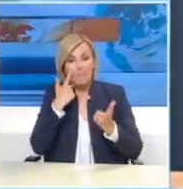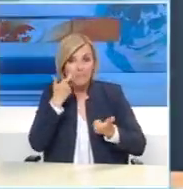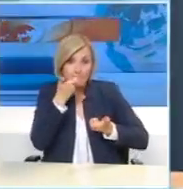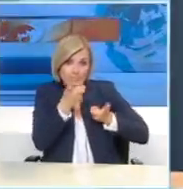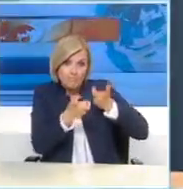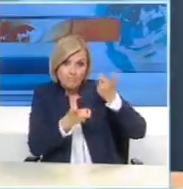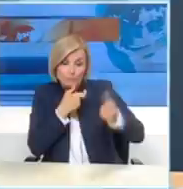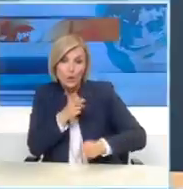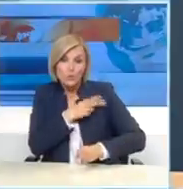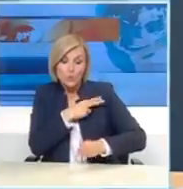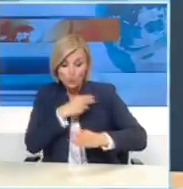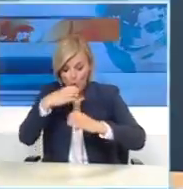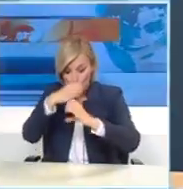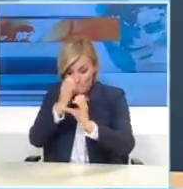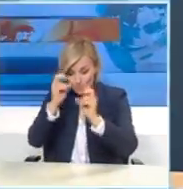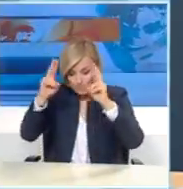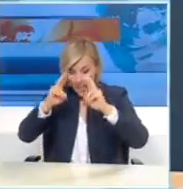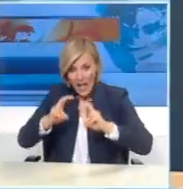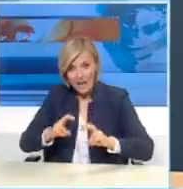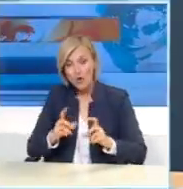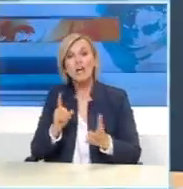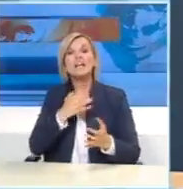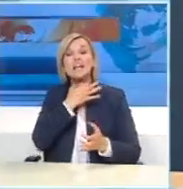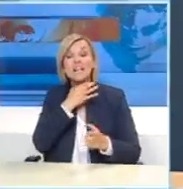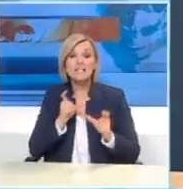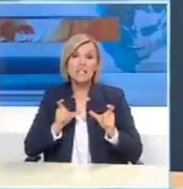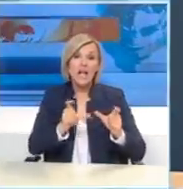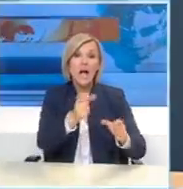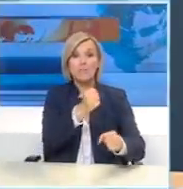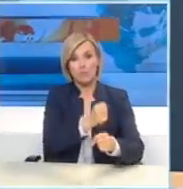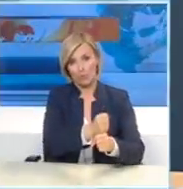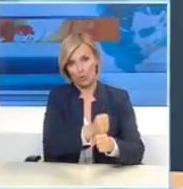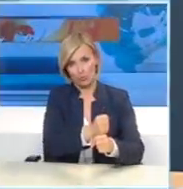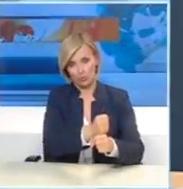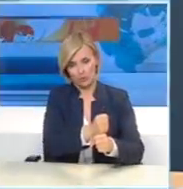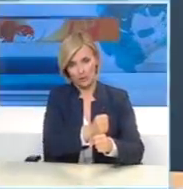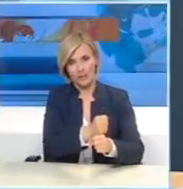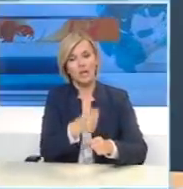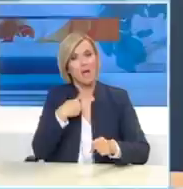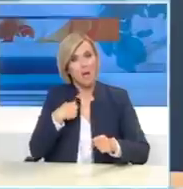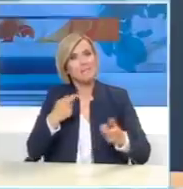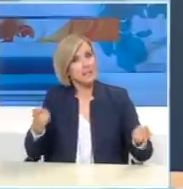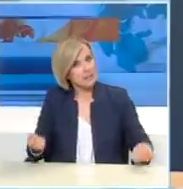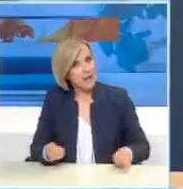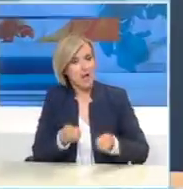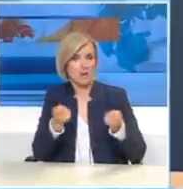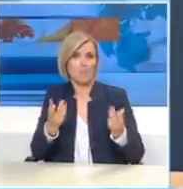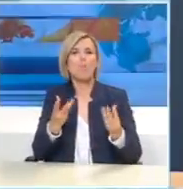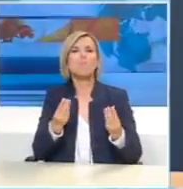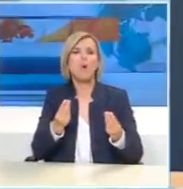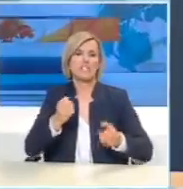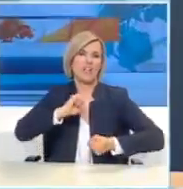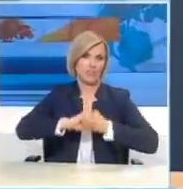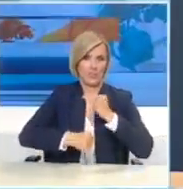έγκυρος εργαστηριακός έλεγχος, η απομόνωση, και νομίζω το δείξαμε και με τις πρόσφατες έτσι κινητοποιήσεις που κάναμε